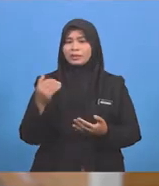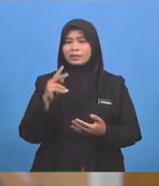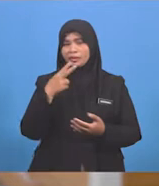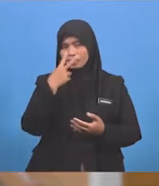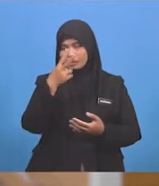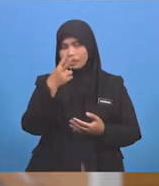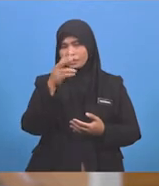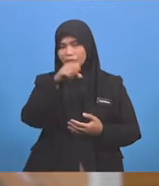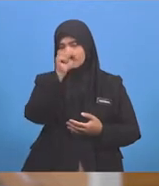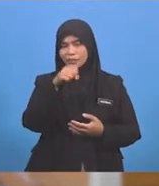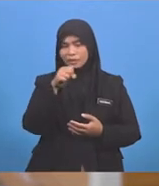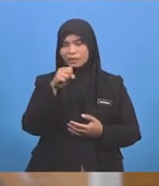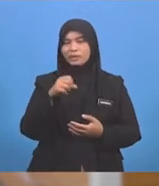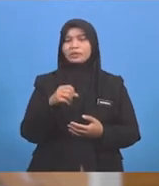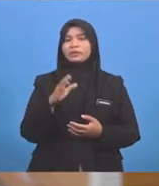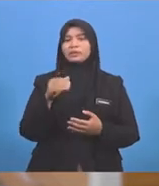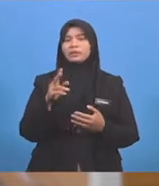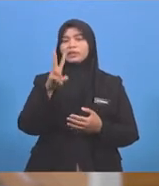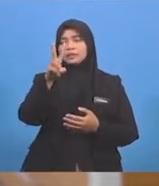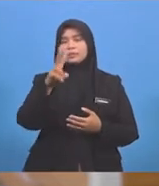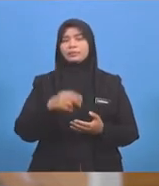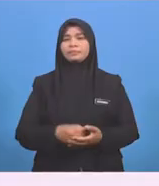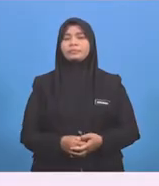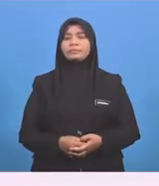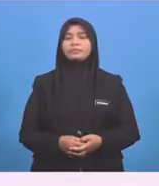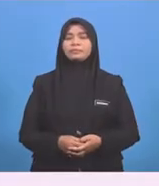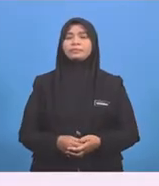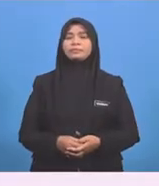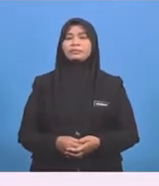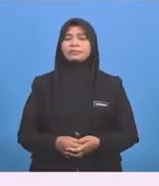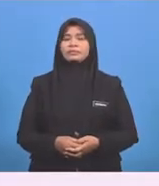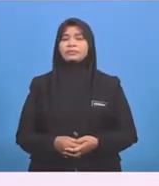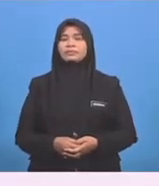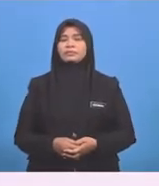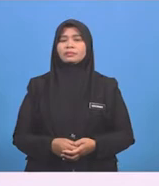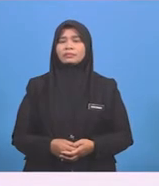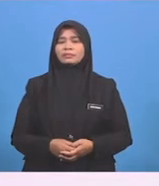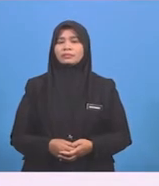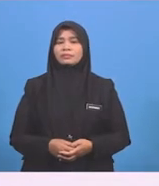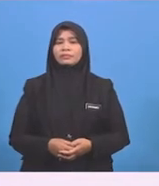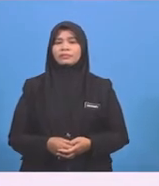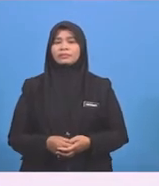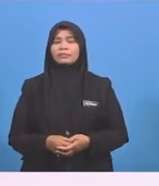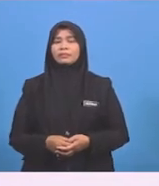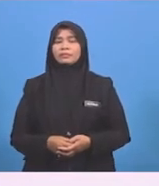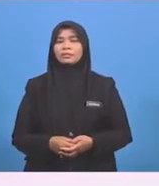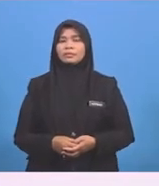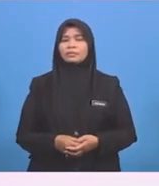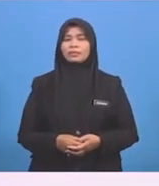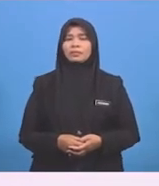Mari kita lihat soalan subjektif yang kedua.